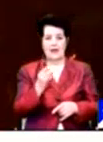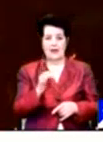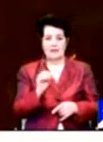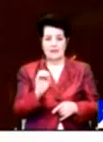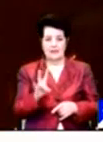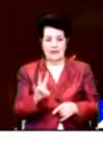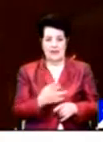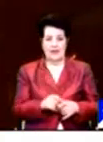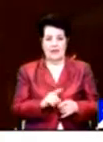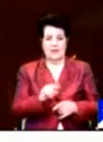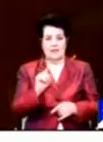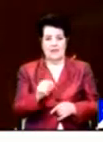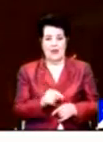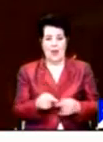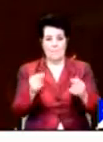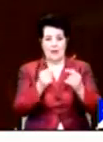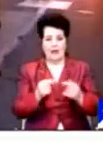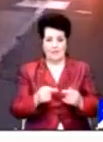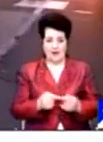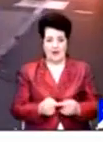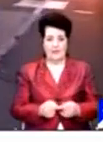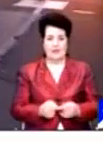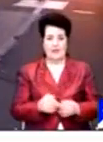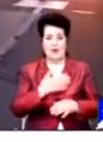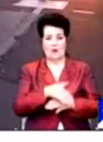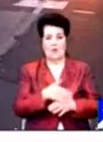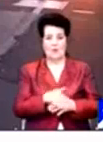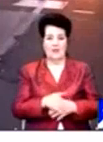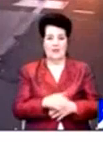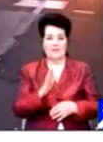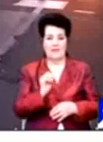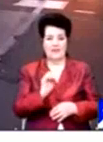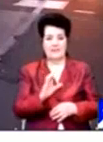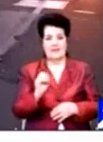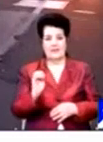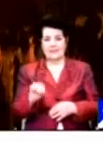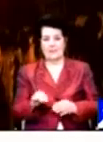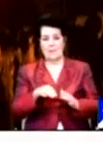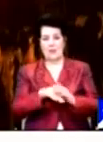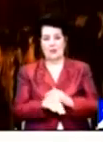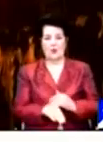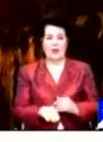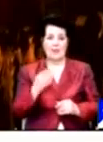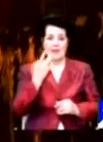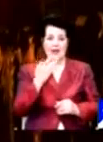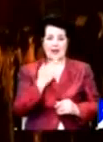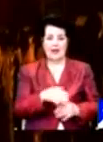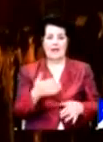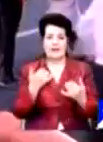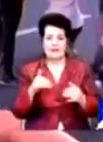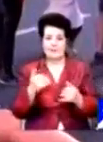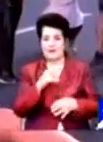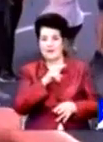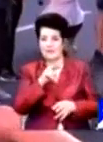Soarele apune în linie perfectă cu bulevardele care străbat de la est la vest metropola americană. Spectaculoasa imagine nu poate